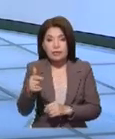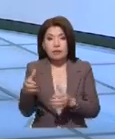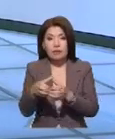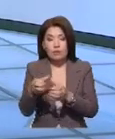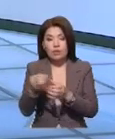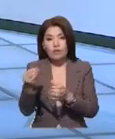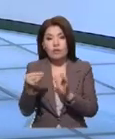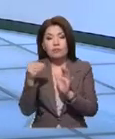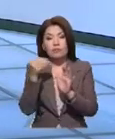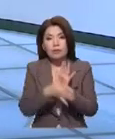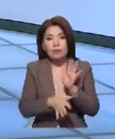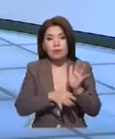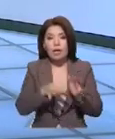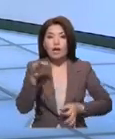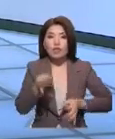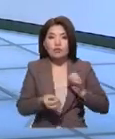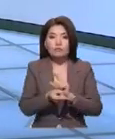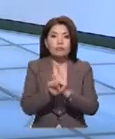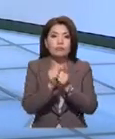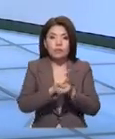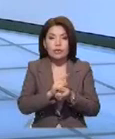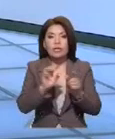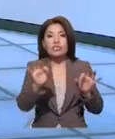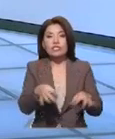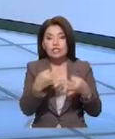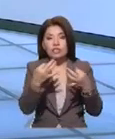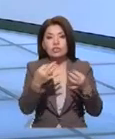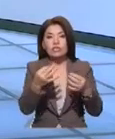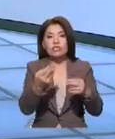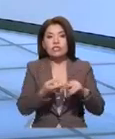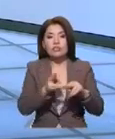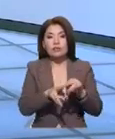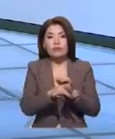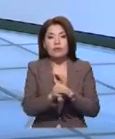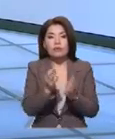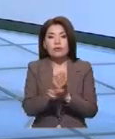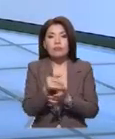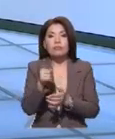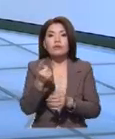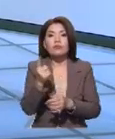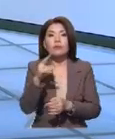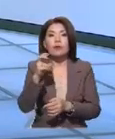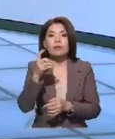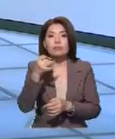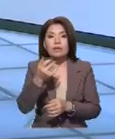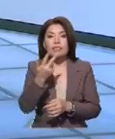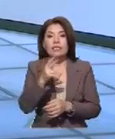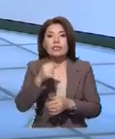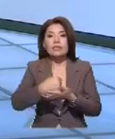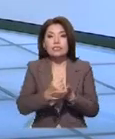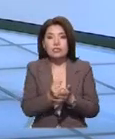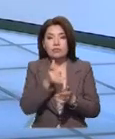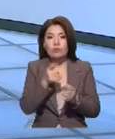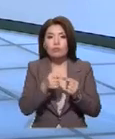в октябре суд заменил лишение свободы на ограничение и решил выпустить его из колонии. А все потому, что Буранбаев отбыл треть назначенного ему срока